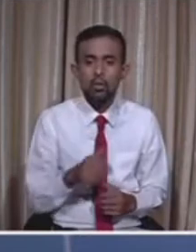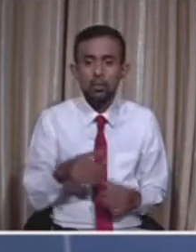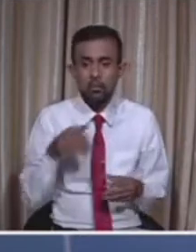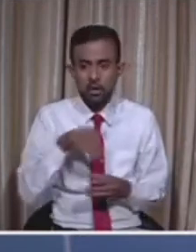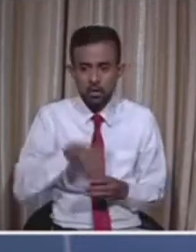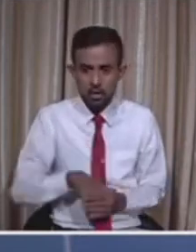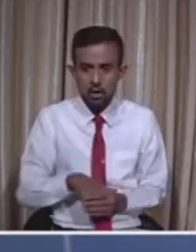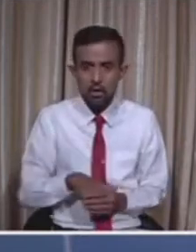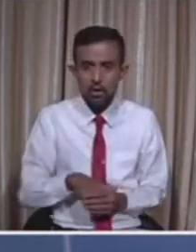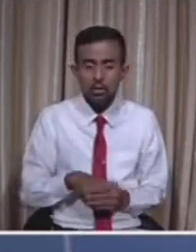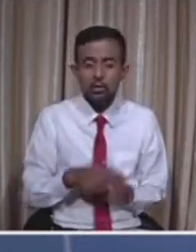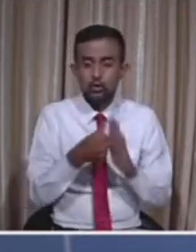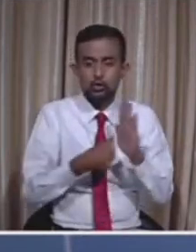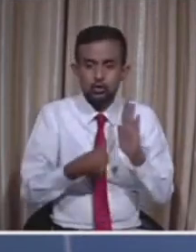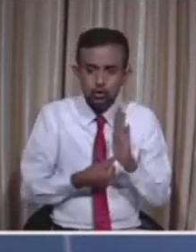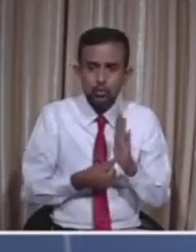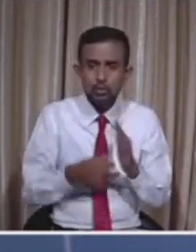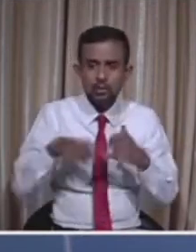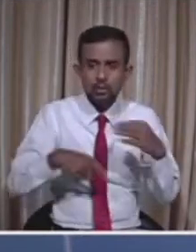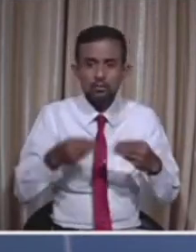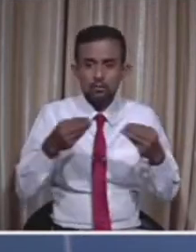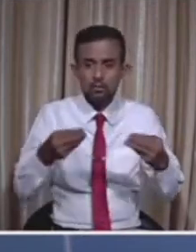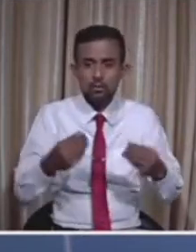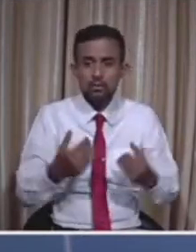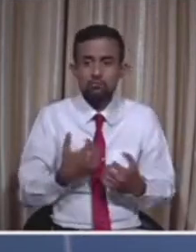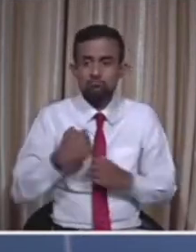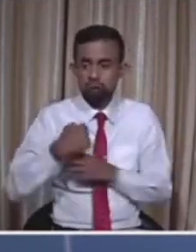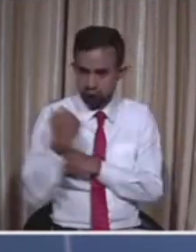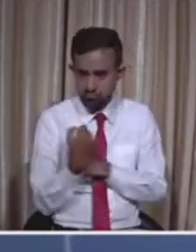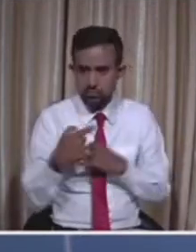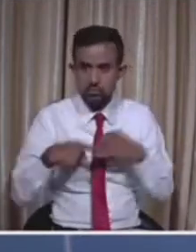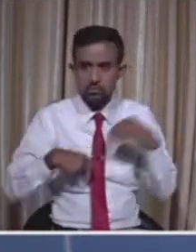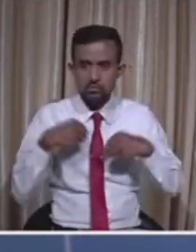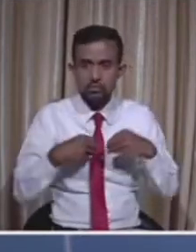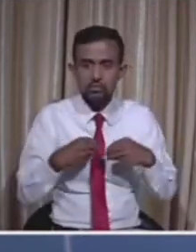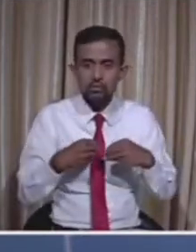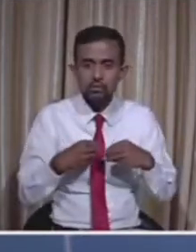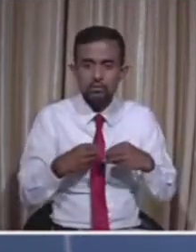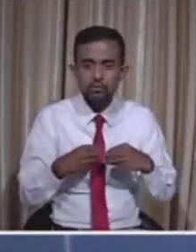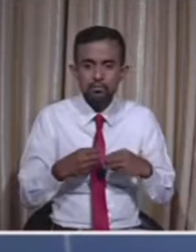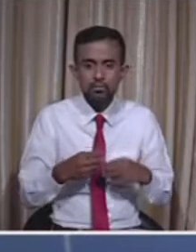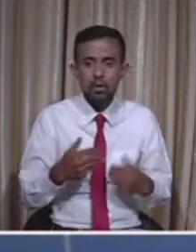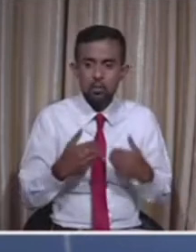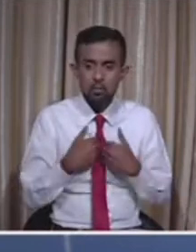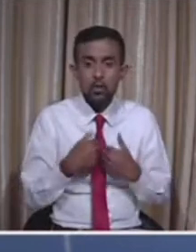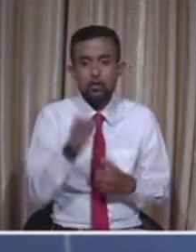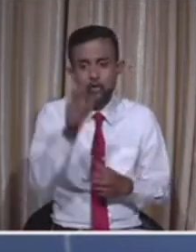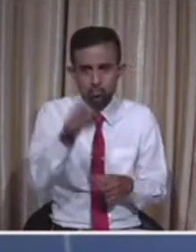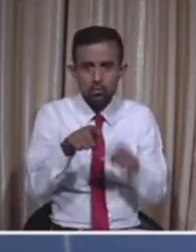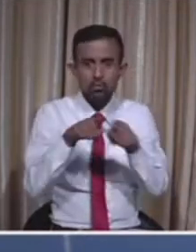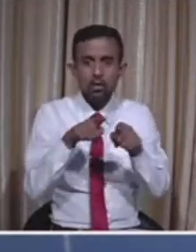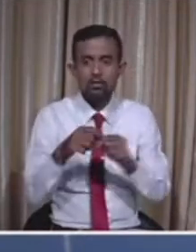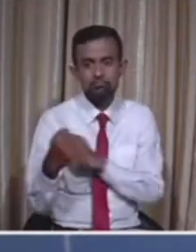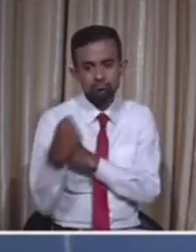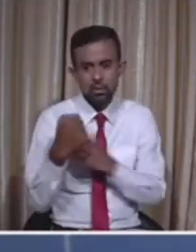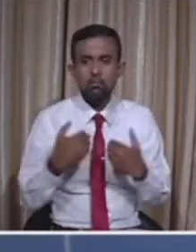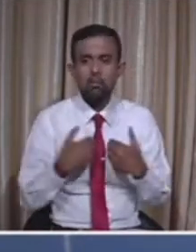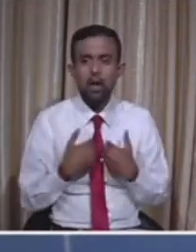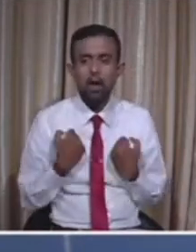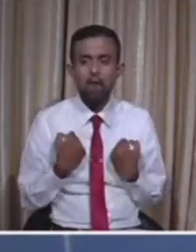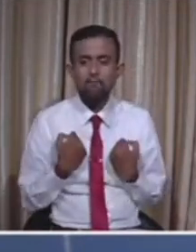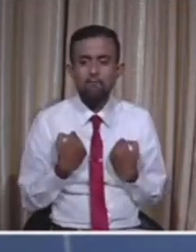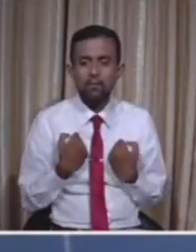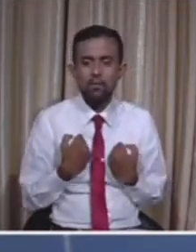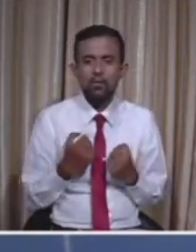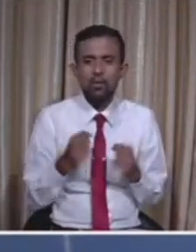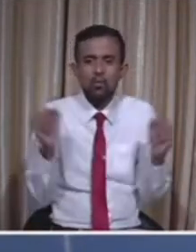ඇතුලේ පනතකට හරි මොකකට හරි ඡන්ද දෙන්න බලෙන් ඡන්ද ගන්න. මම නම් ඔබතුමාට වගේ මේ කොන්ද මටත් තියෙනවා. ඔය එකෙකුටවත්